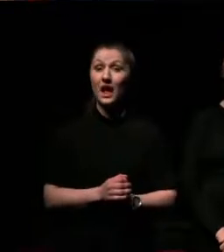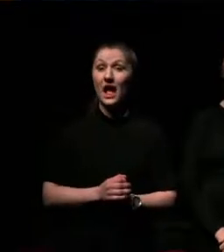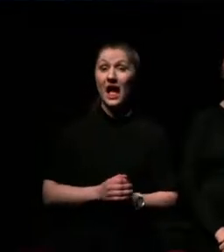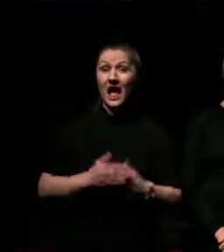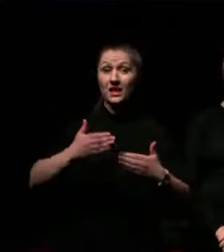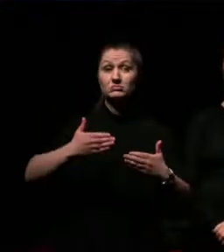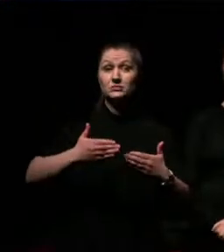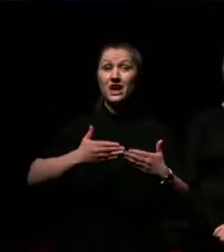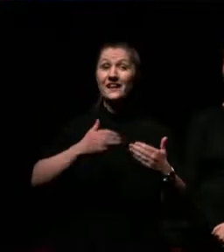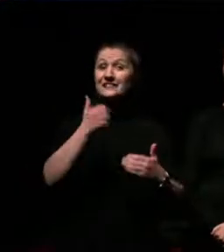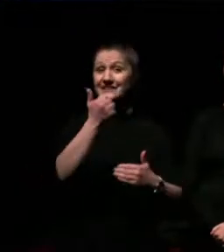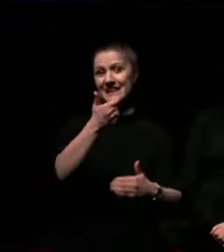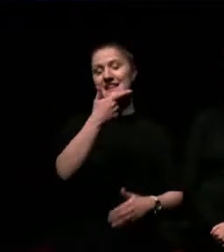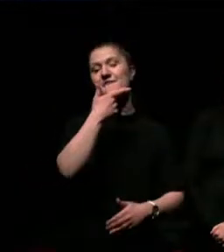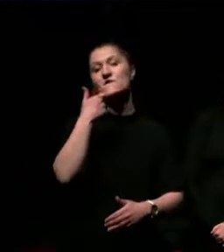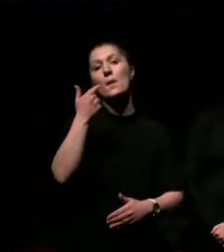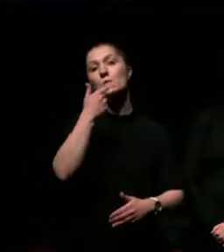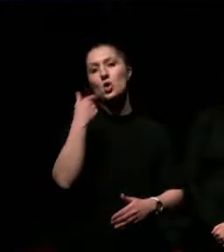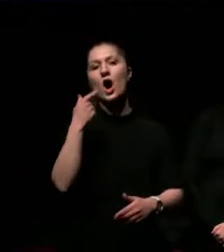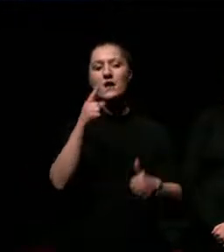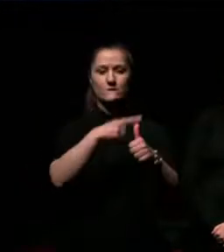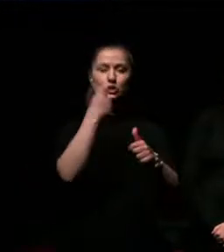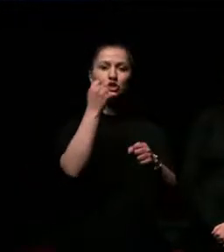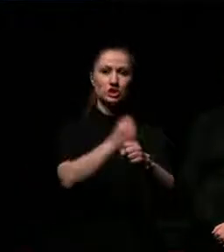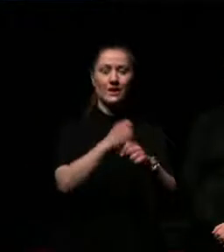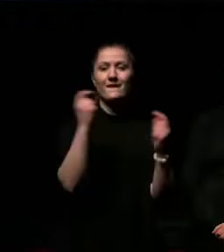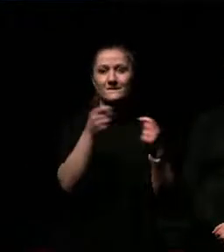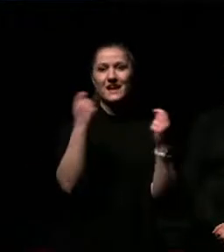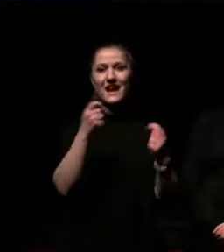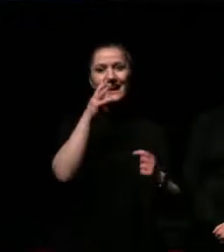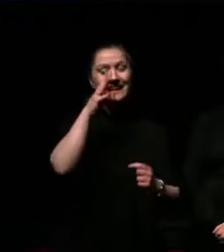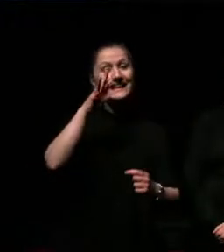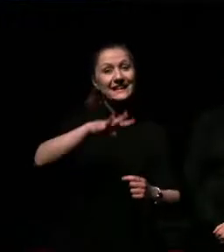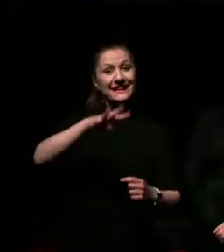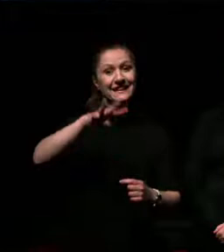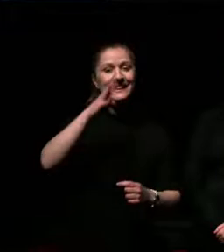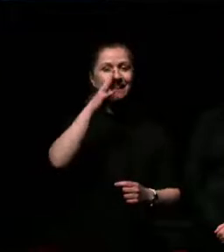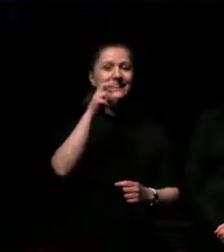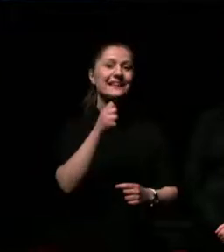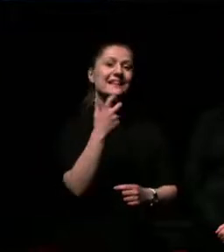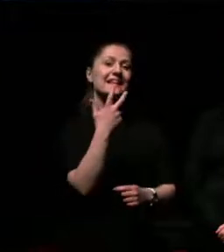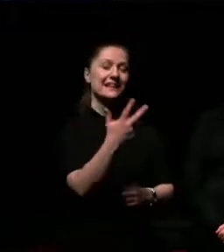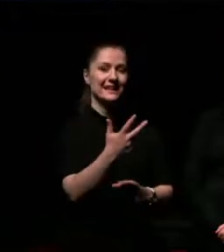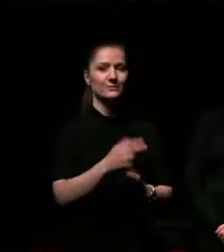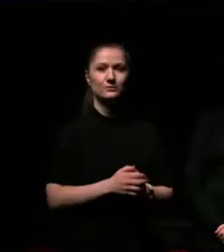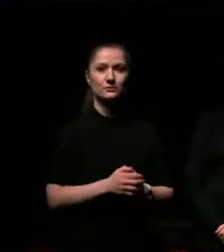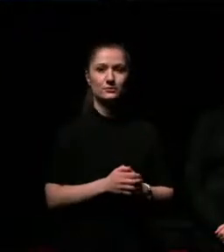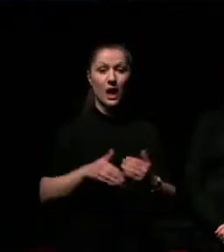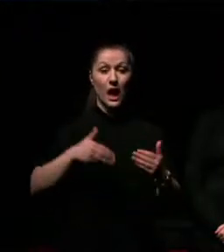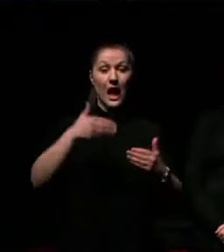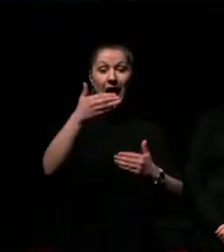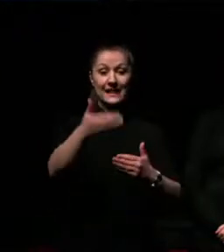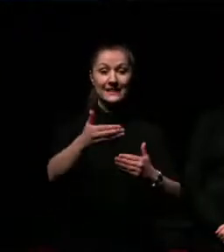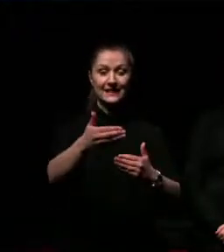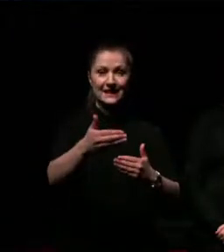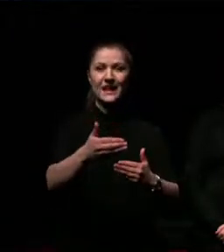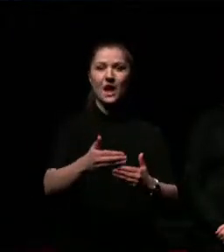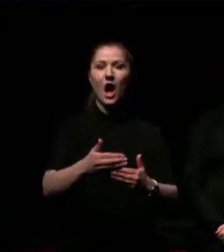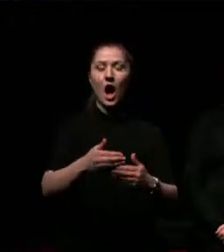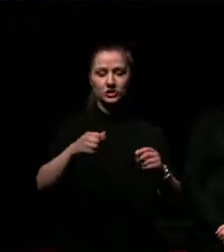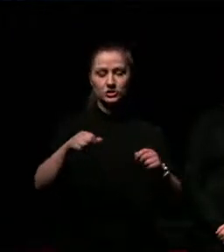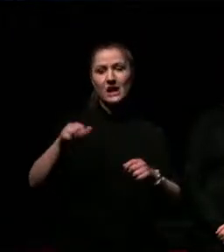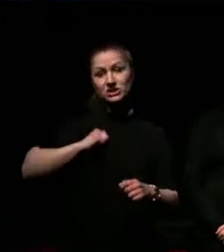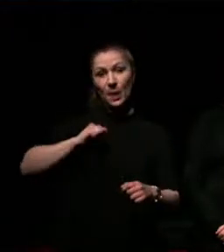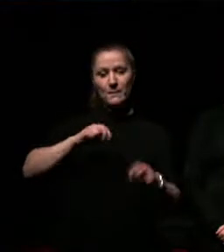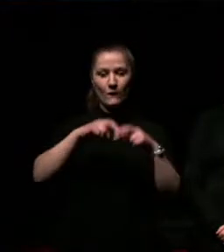Dagen I dag, den ble først feiret I 1993. Etter at den ble vedtatt på